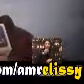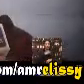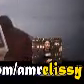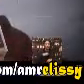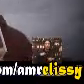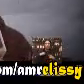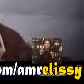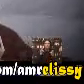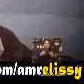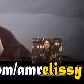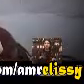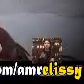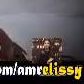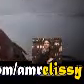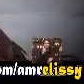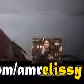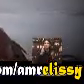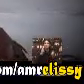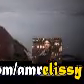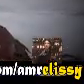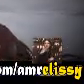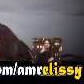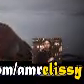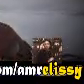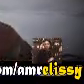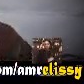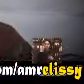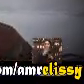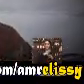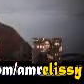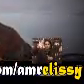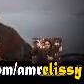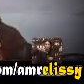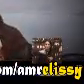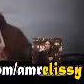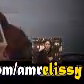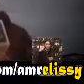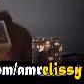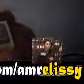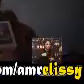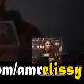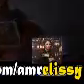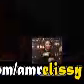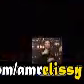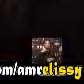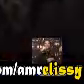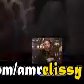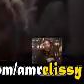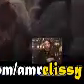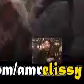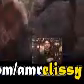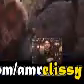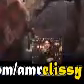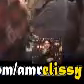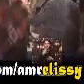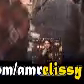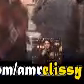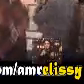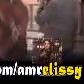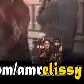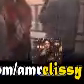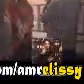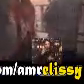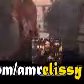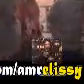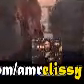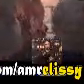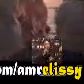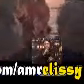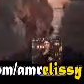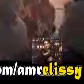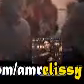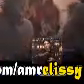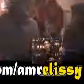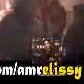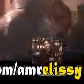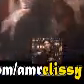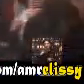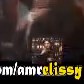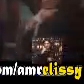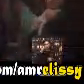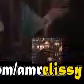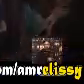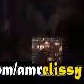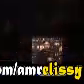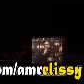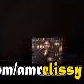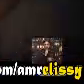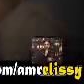كمان نكشف على اطفالنا. فيعني نشكرهم اللي هم جم هنا عشان يكشفوا على اطفالنا ويصرفوا لنا العلاج ويراعوا اطفالنا دي. اشكر واحد من